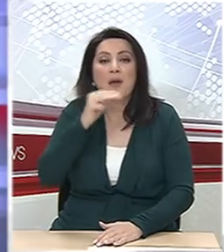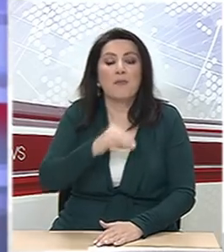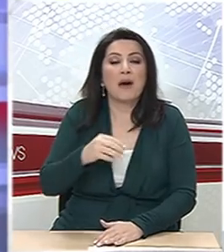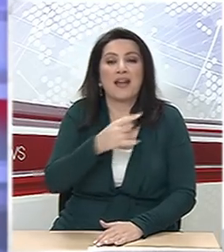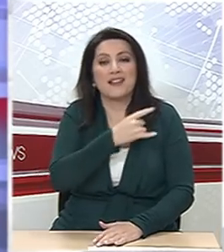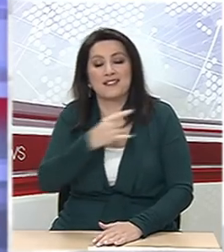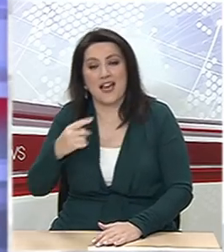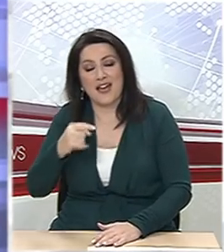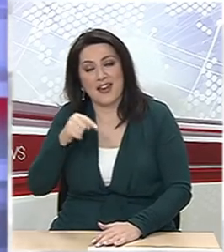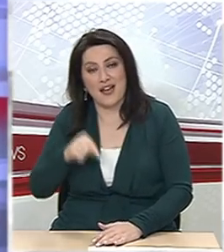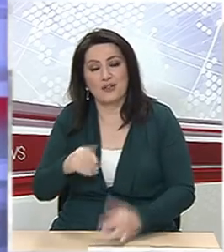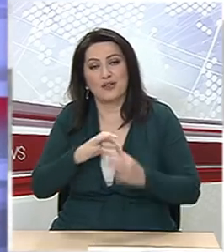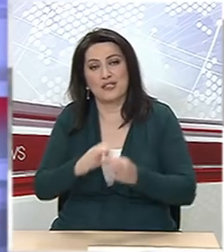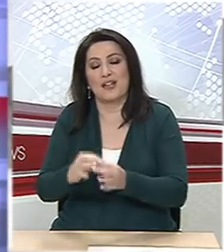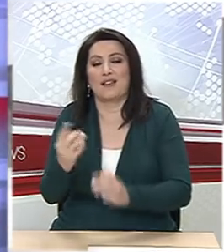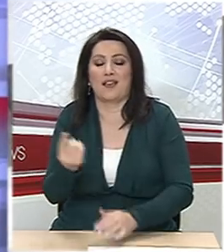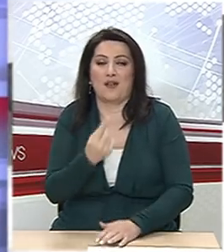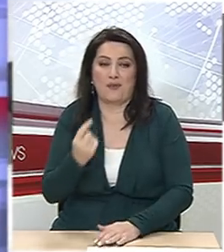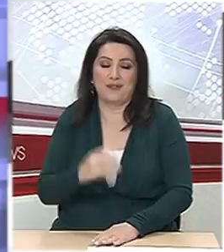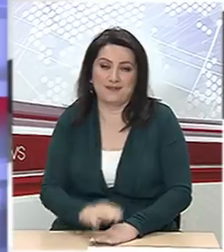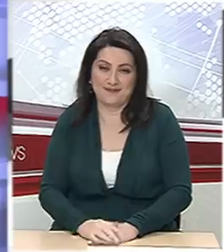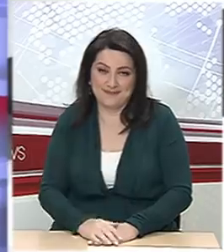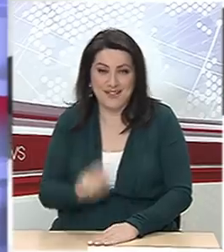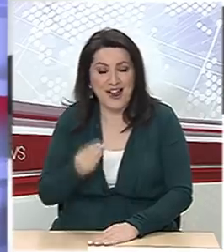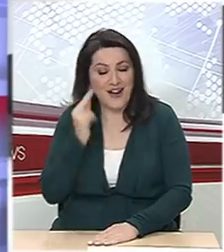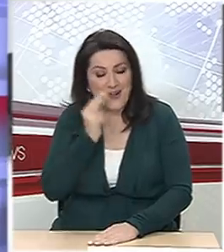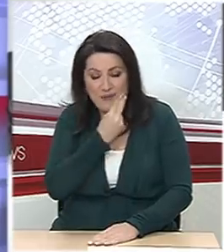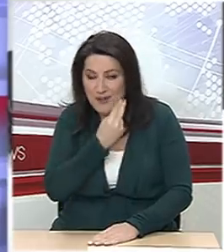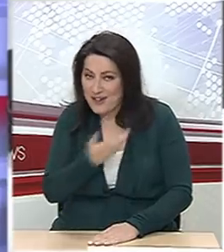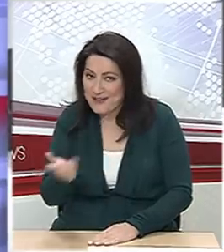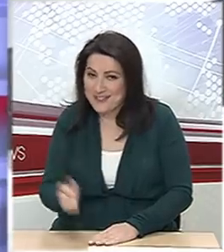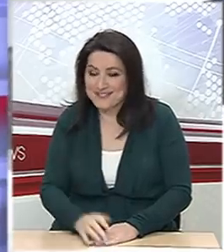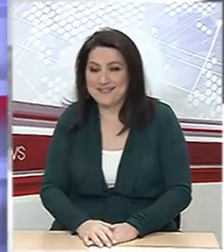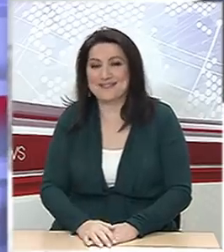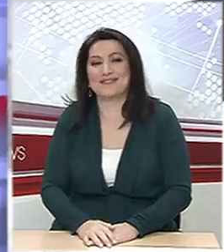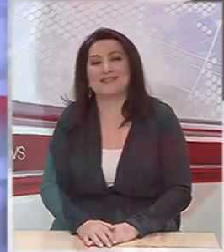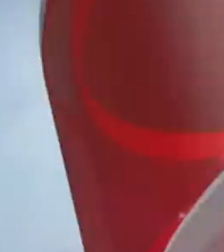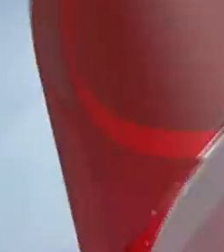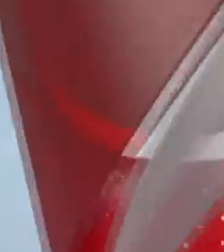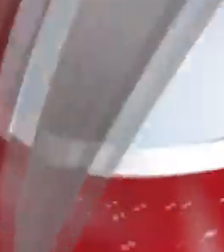Ζαχαρέα. Δείτε τώρα το Shopping Star από εμάς. Καλό σας απόγευμα και καλό Σαββατοκύριακο.